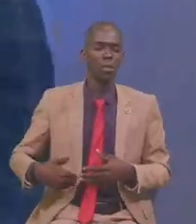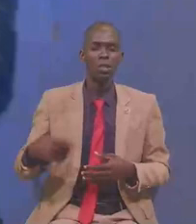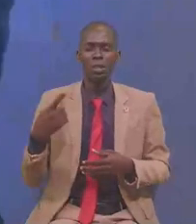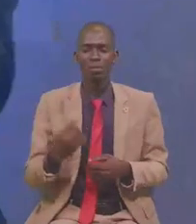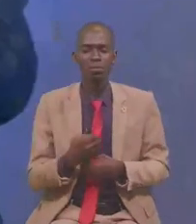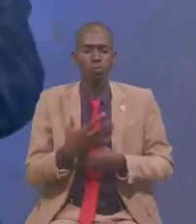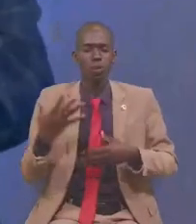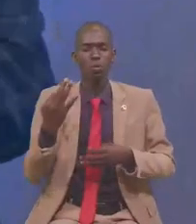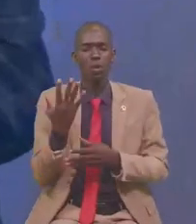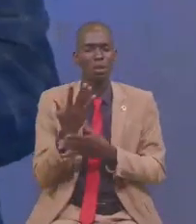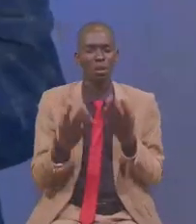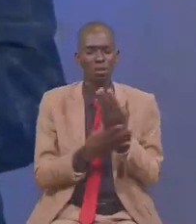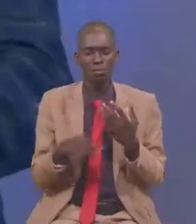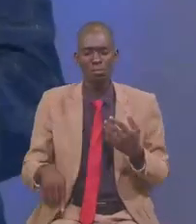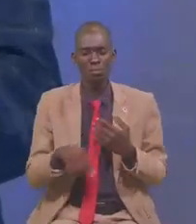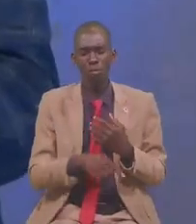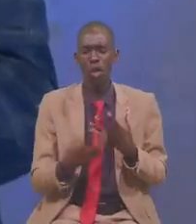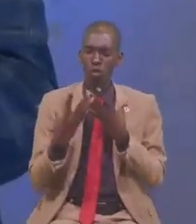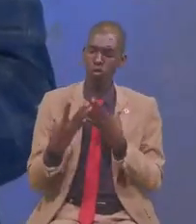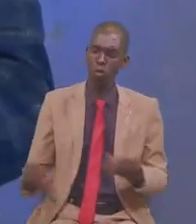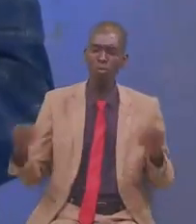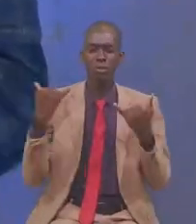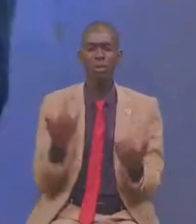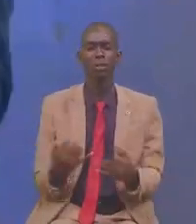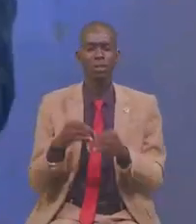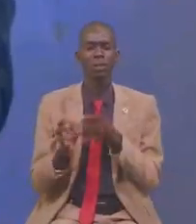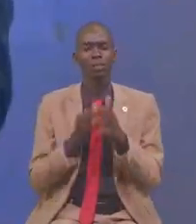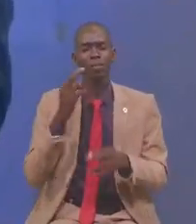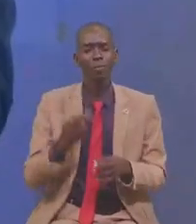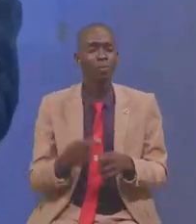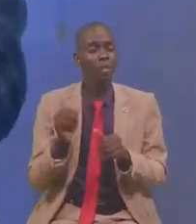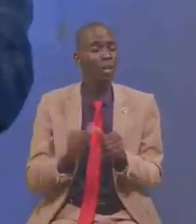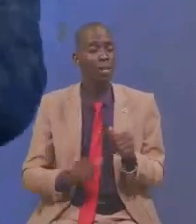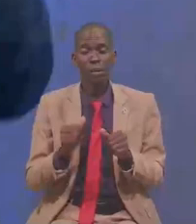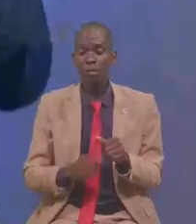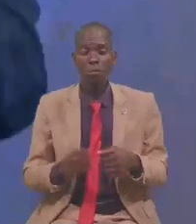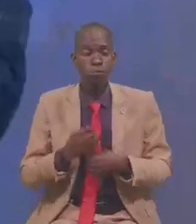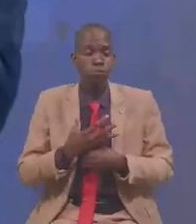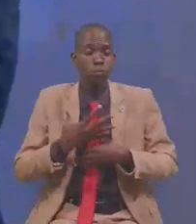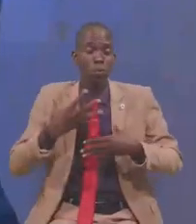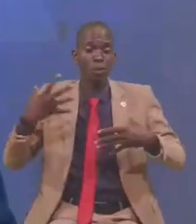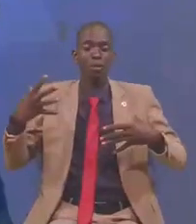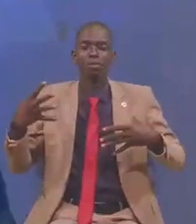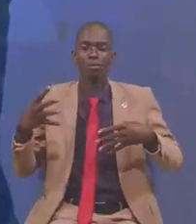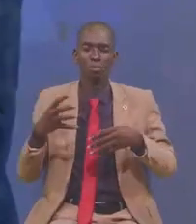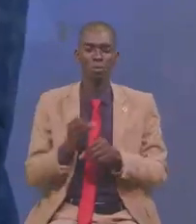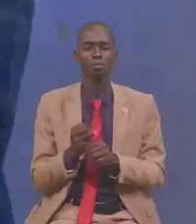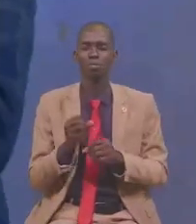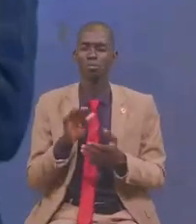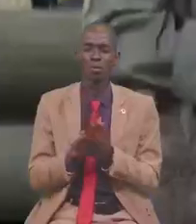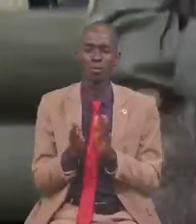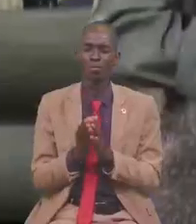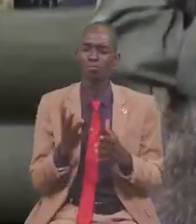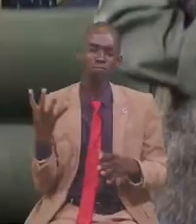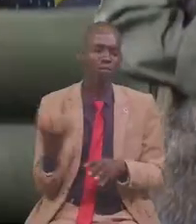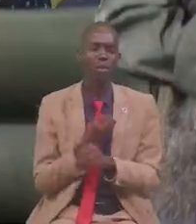l'éléphantiasis, que tout soit guéri maintenant. Que tout enflement disparaisse au nom de